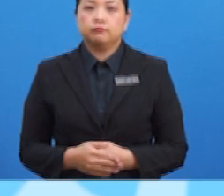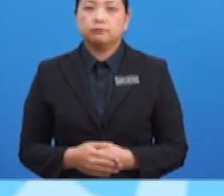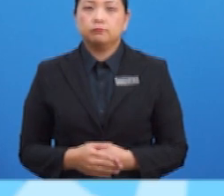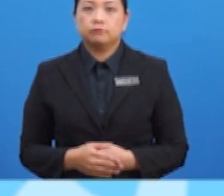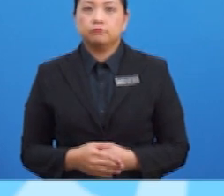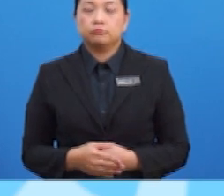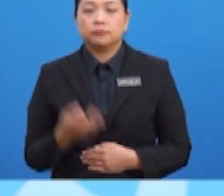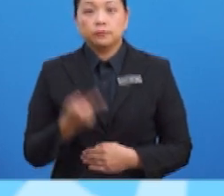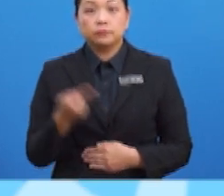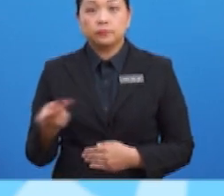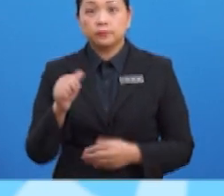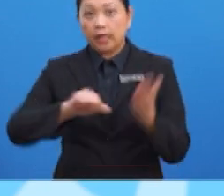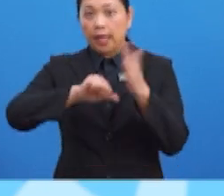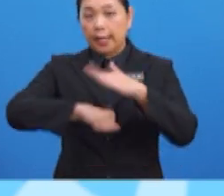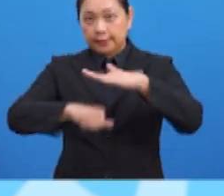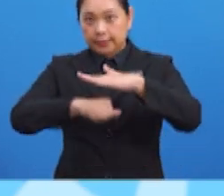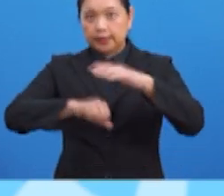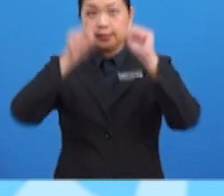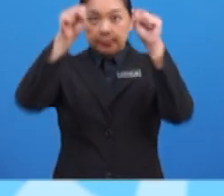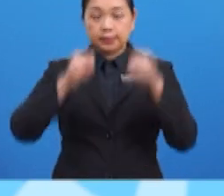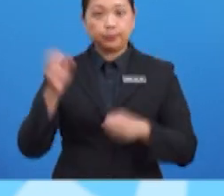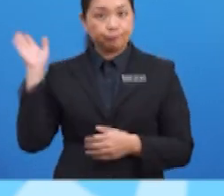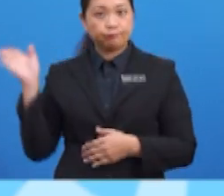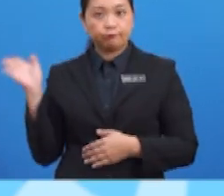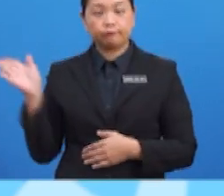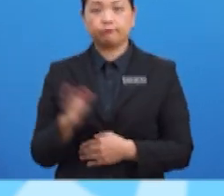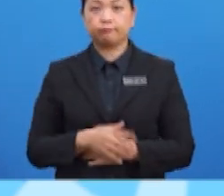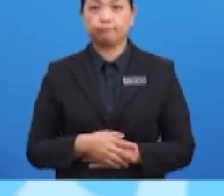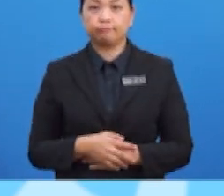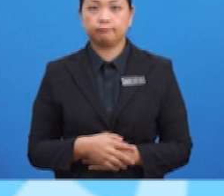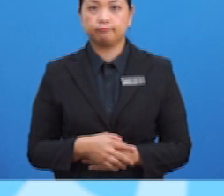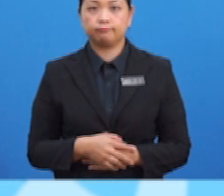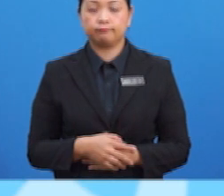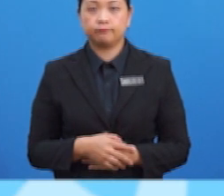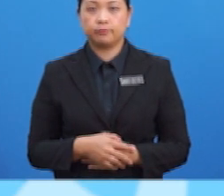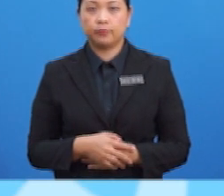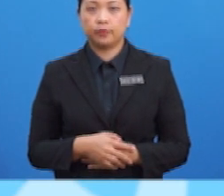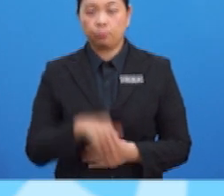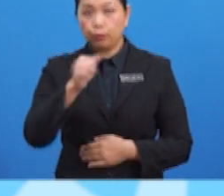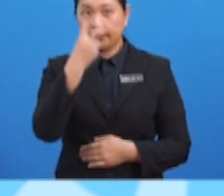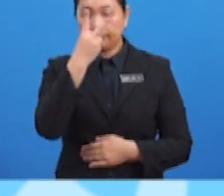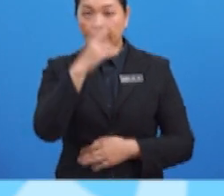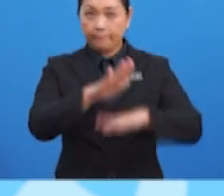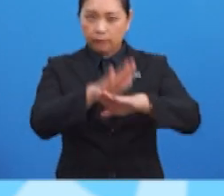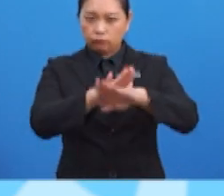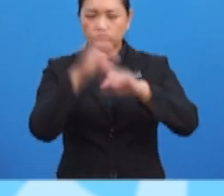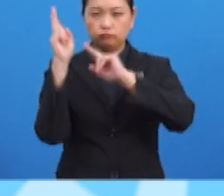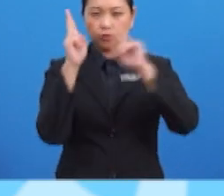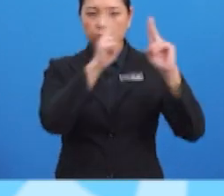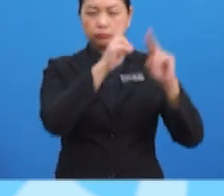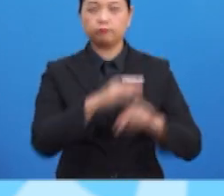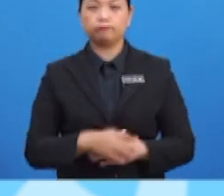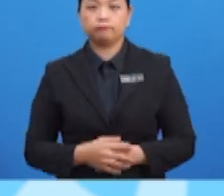Komponen asas sistem pneumatik. Komponen yang pertama, pemampat udara.